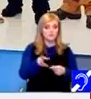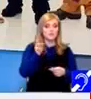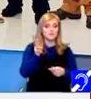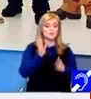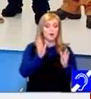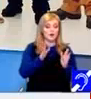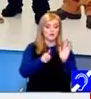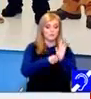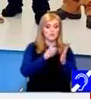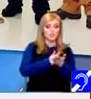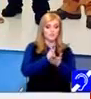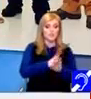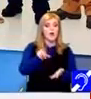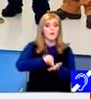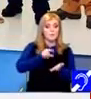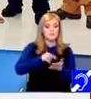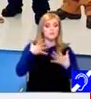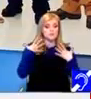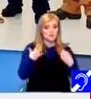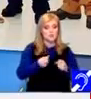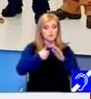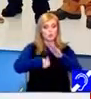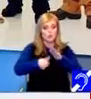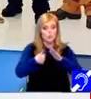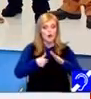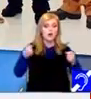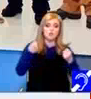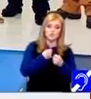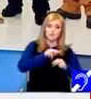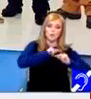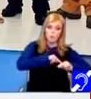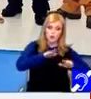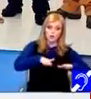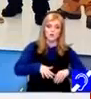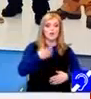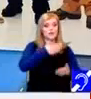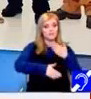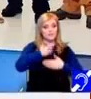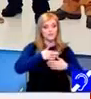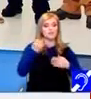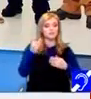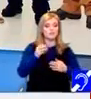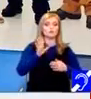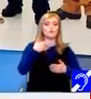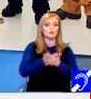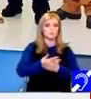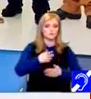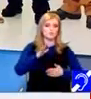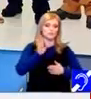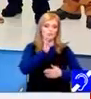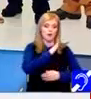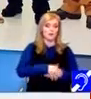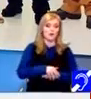cel puțin 6 servicii: pensie, sănătate, șomaj, accidente de muncă, invaliditate și maternitate. O